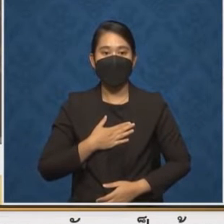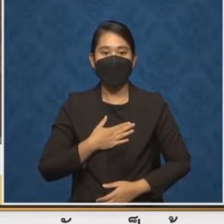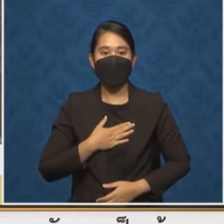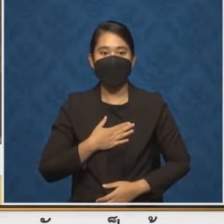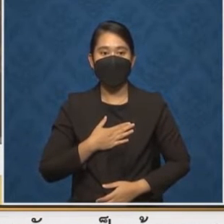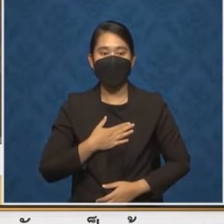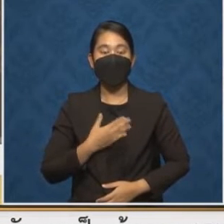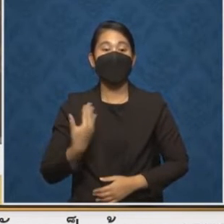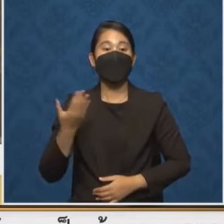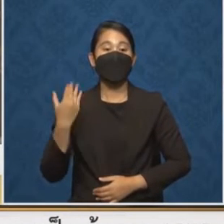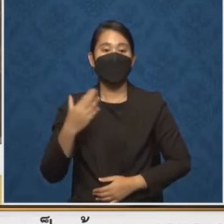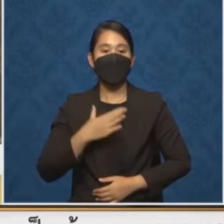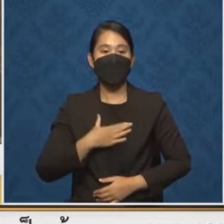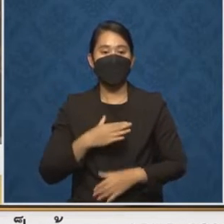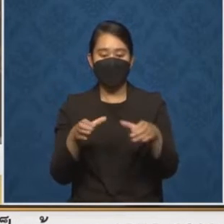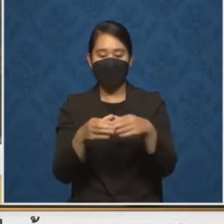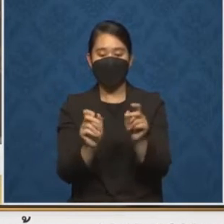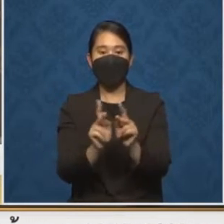ครับอีก ท่นะครับ, ท่